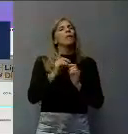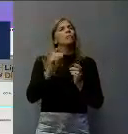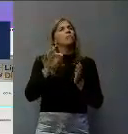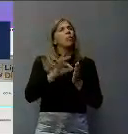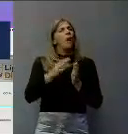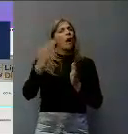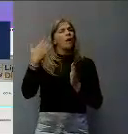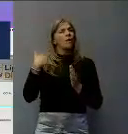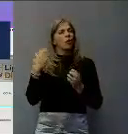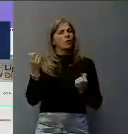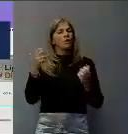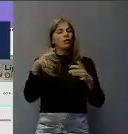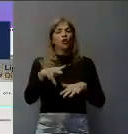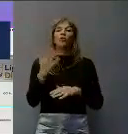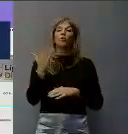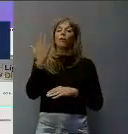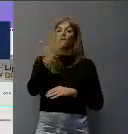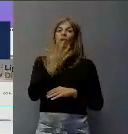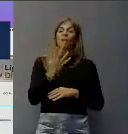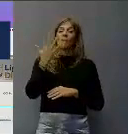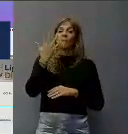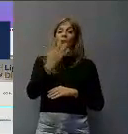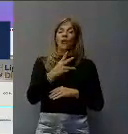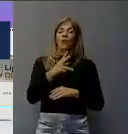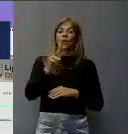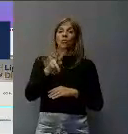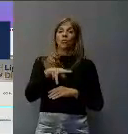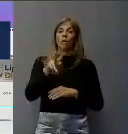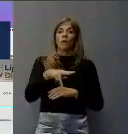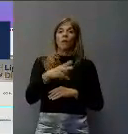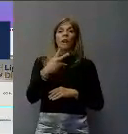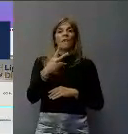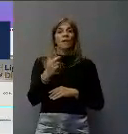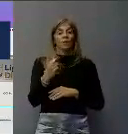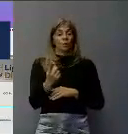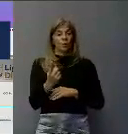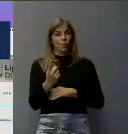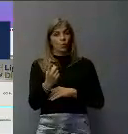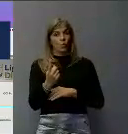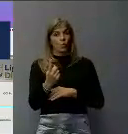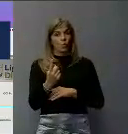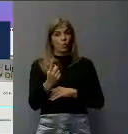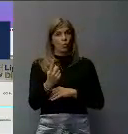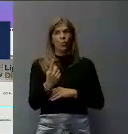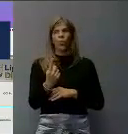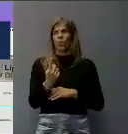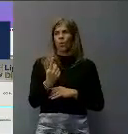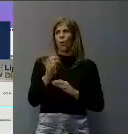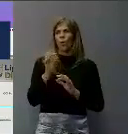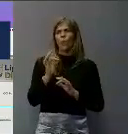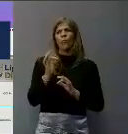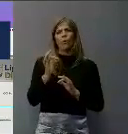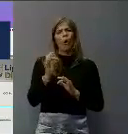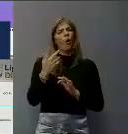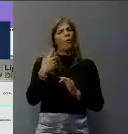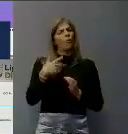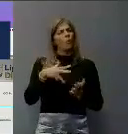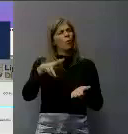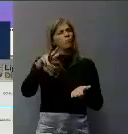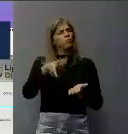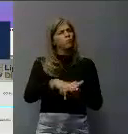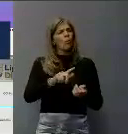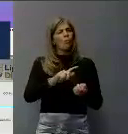febbraio del 2000 21 quando è stato approvato la modifica dello